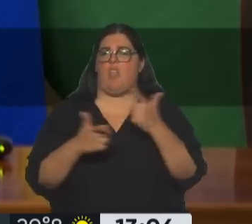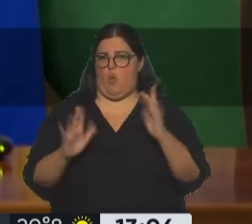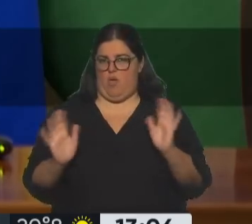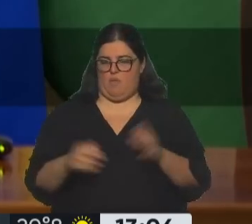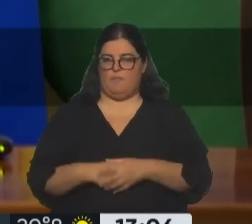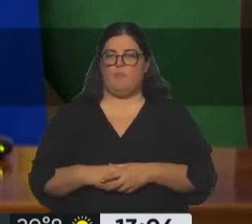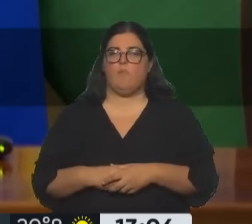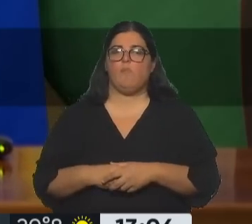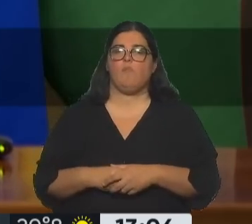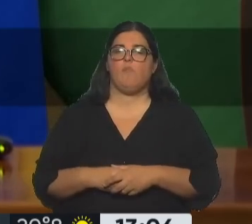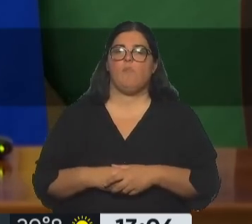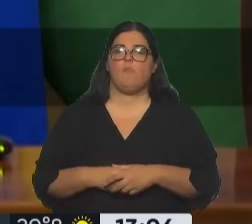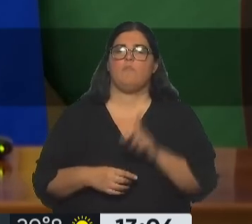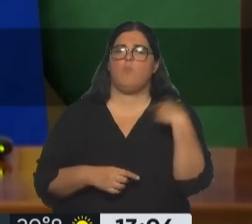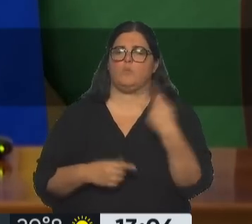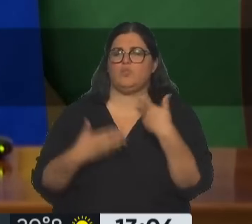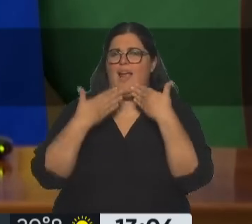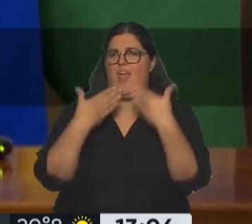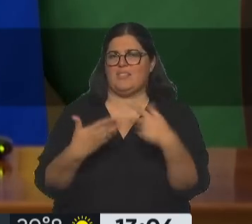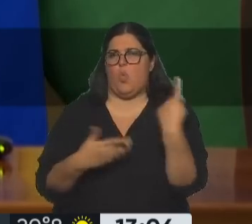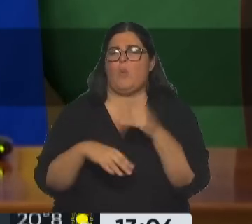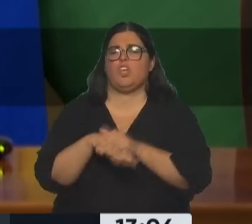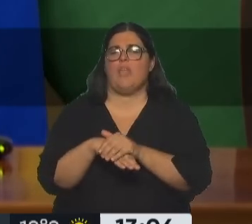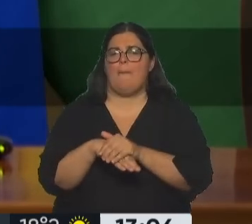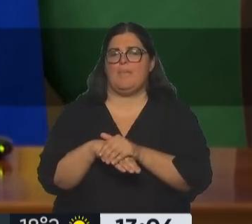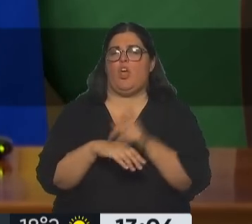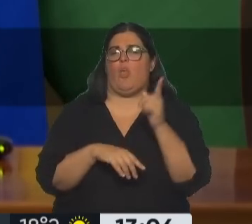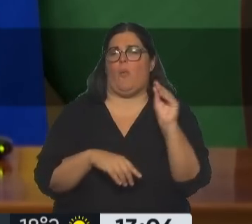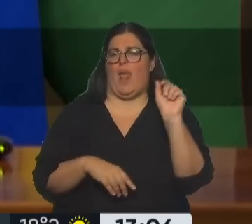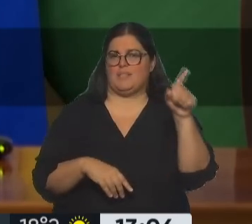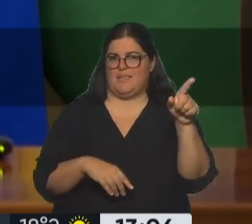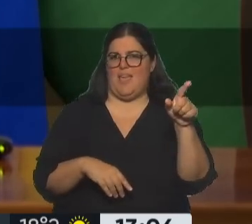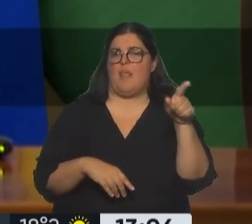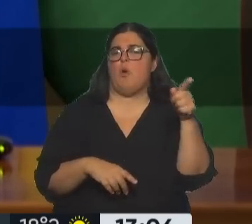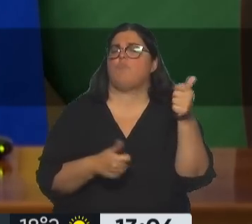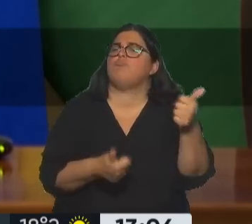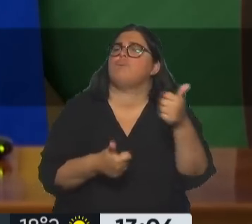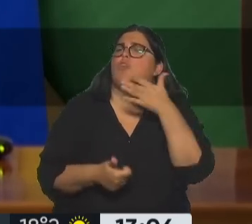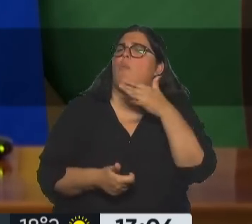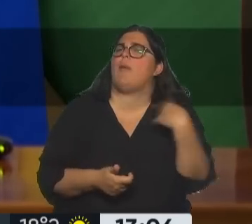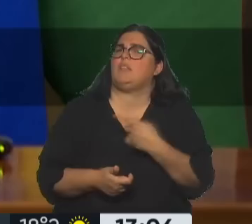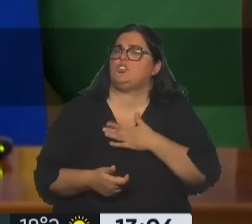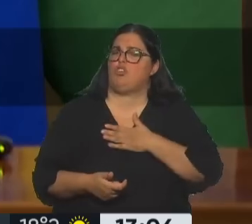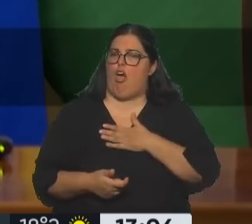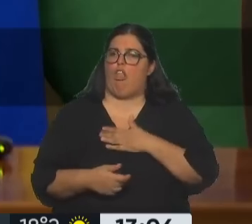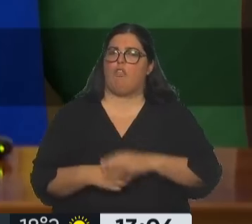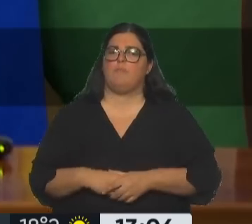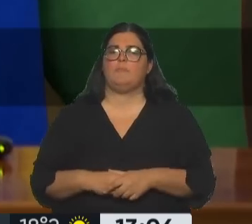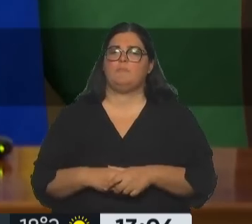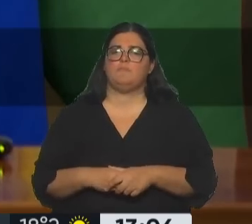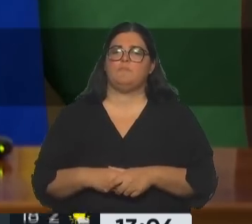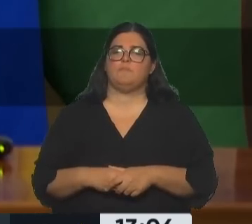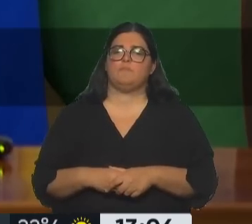дня мы констатируем, что подходы России и Бразилии к событиям, которые в настоящее время в